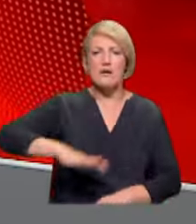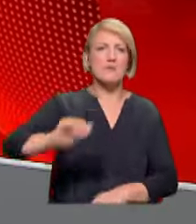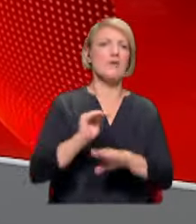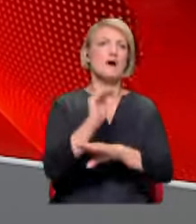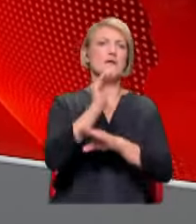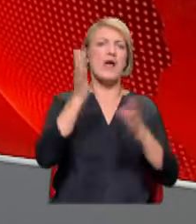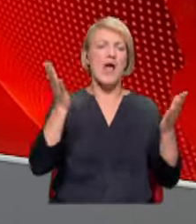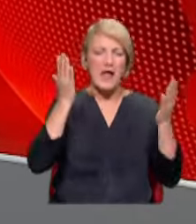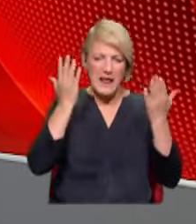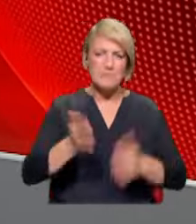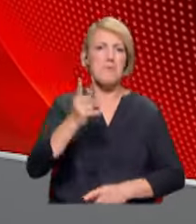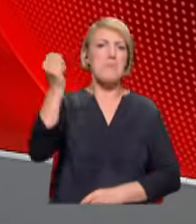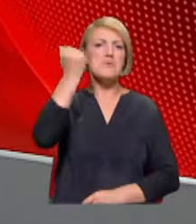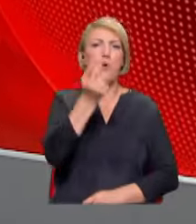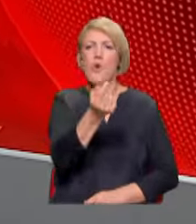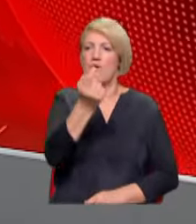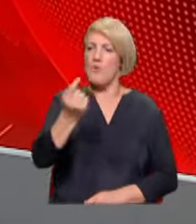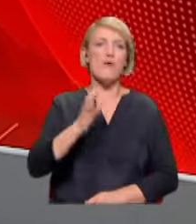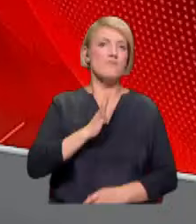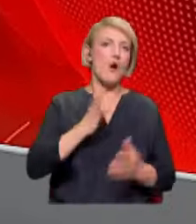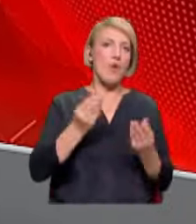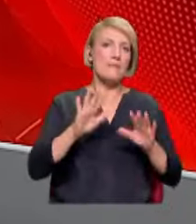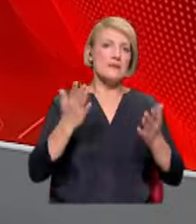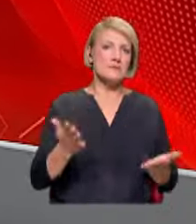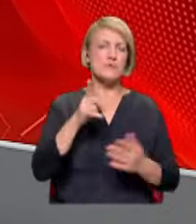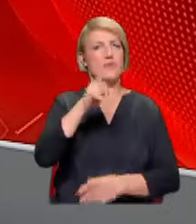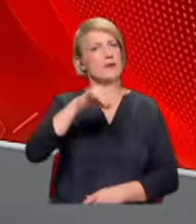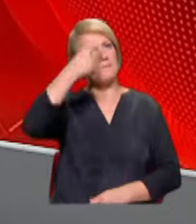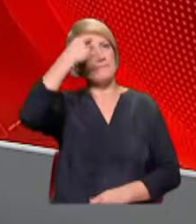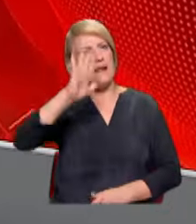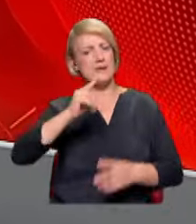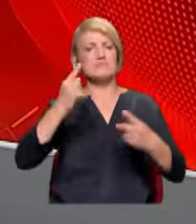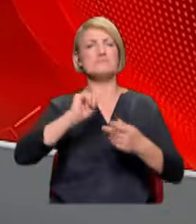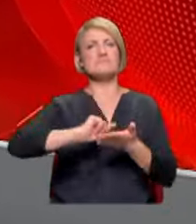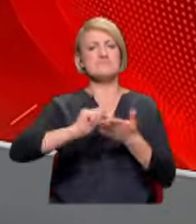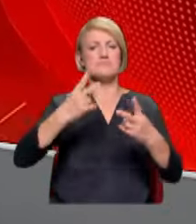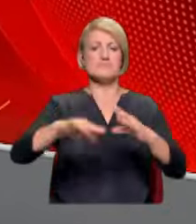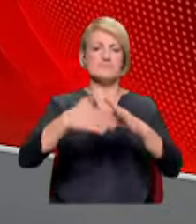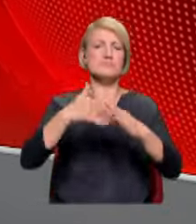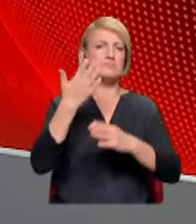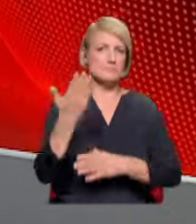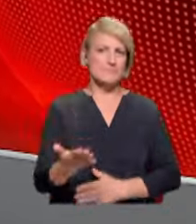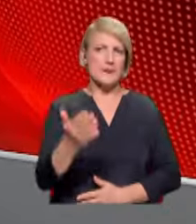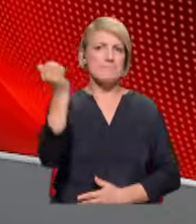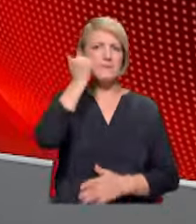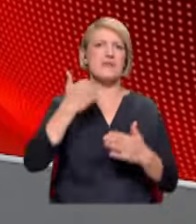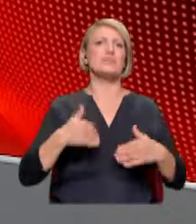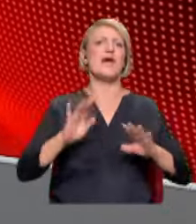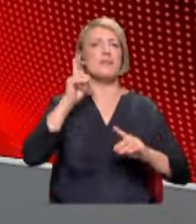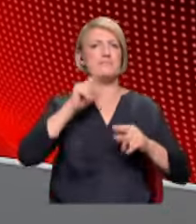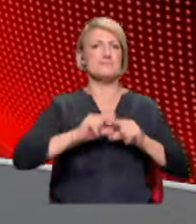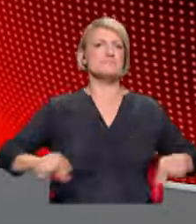hayatında elbet pişman olduğu ufak tefek şeyler de olabilir onları da belki yazarsınız bilmiyorum pişman değiliz değilim